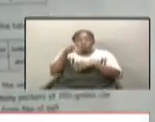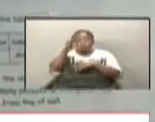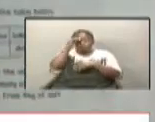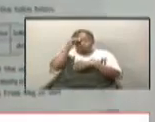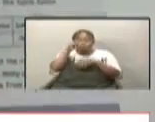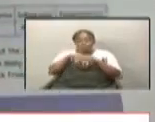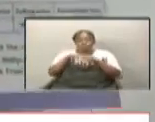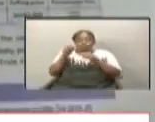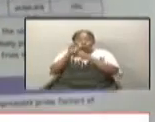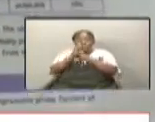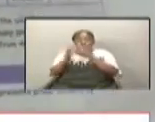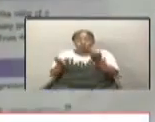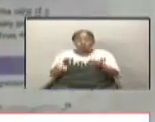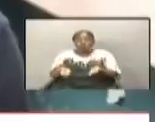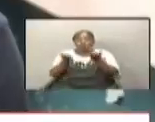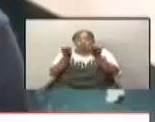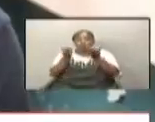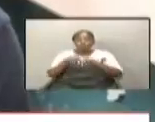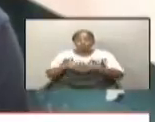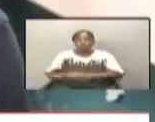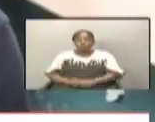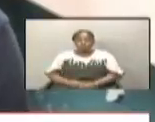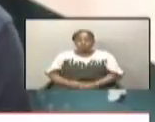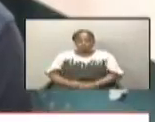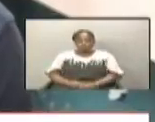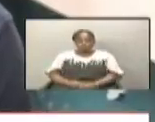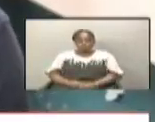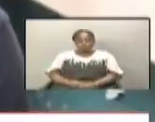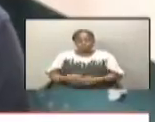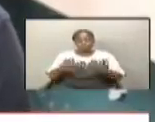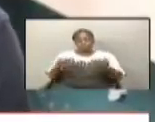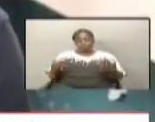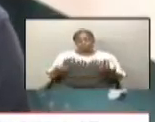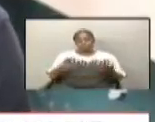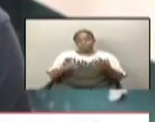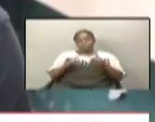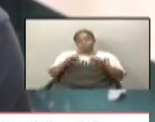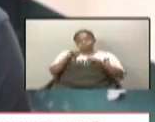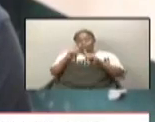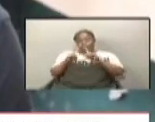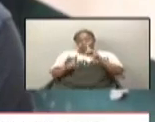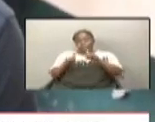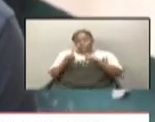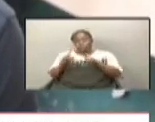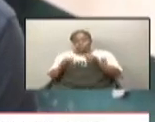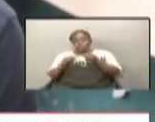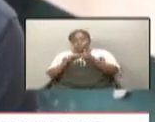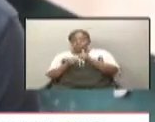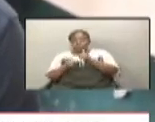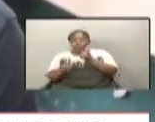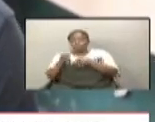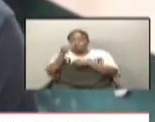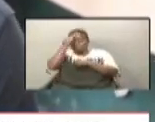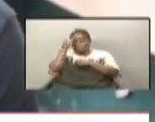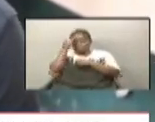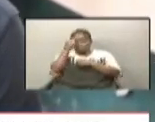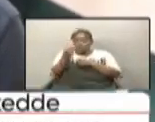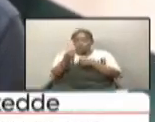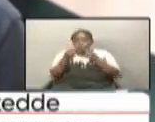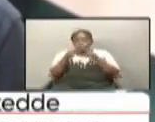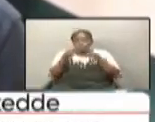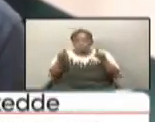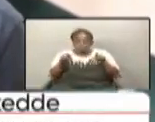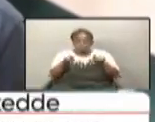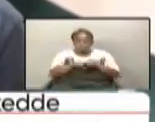ggwanga bongera okulinnya. Agasinga okutawanya abayizi ate n'omwattu era tegakoma kutawanya abayizi bokka ate